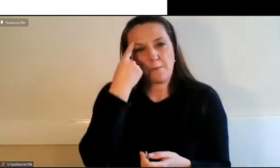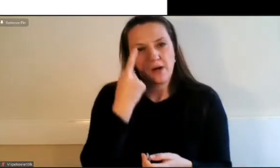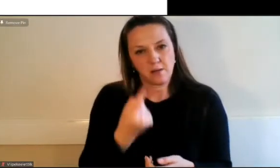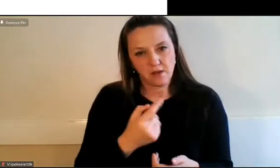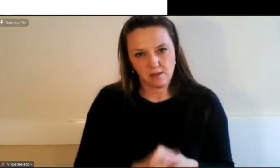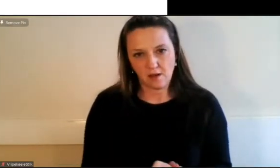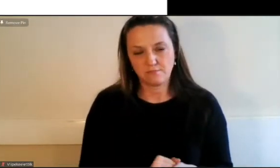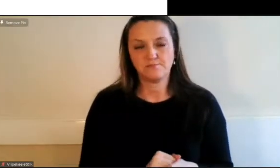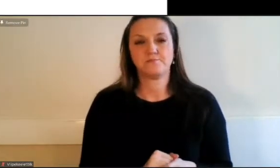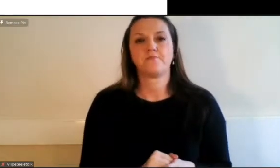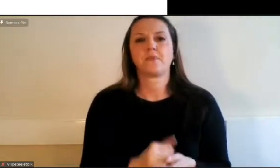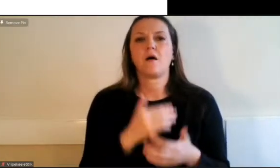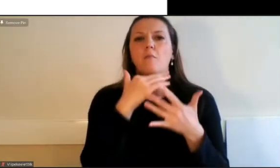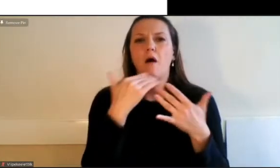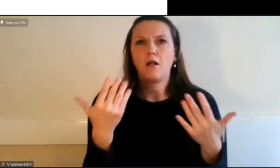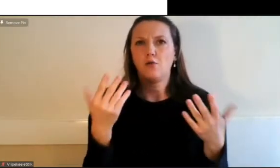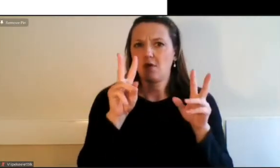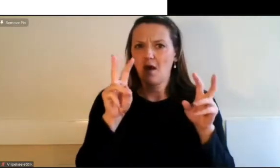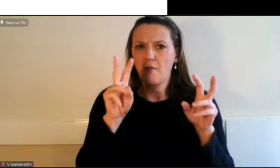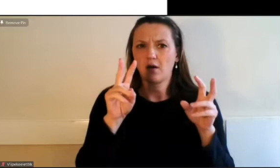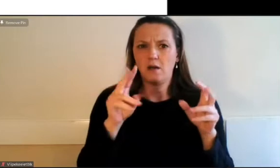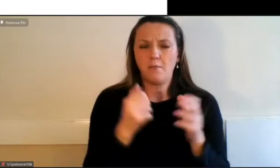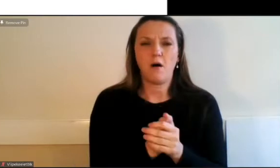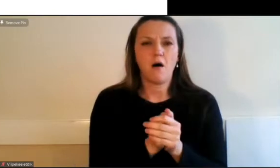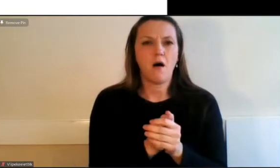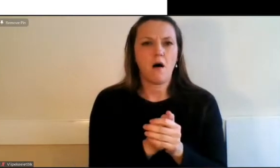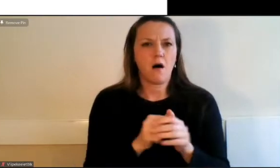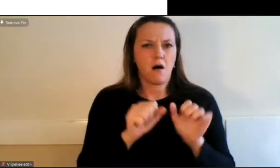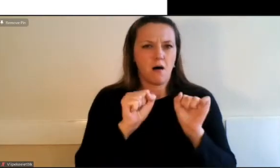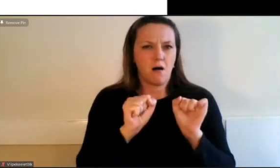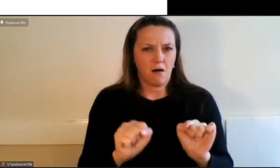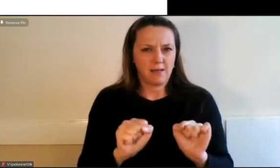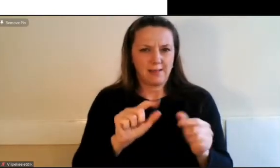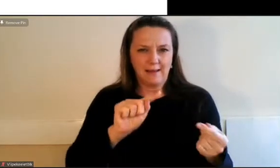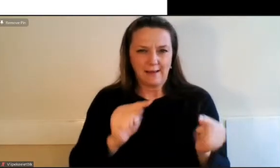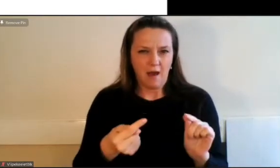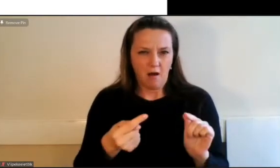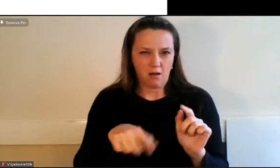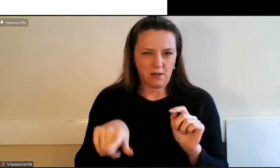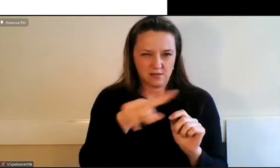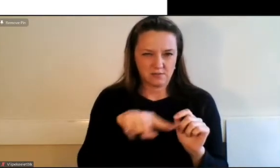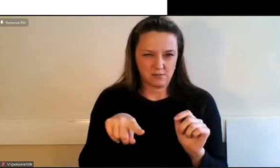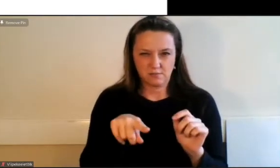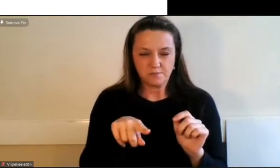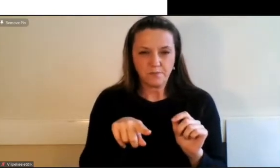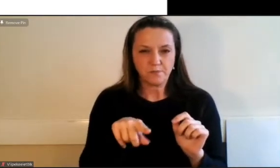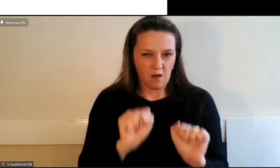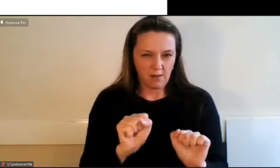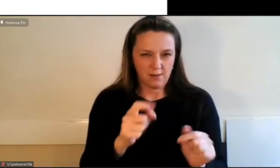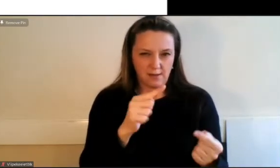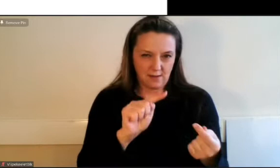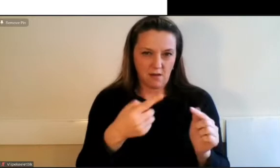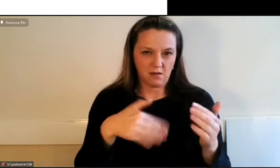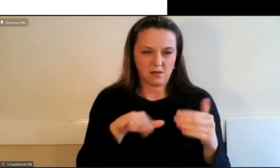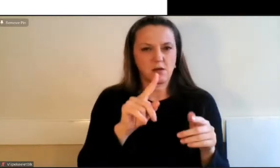Ja vaktsineerimise põhimõte on see, et haigustekitajad õpetatakse immuunsüsteemile